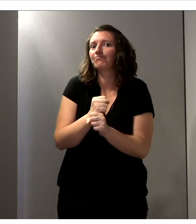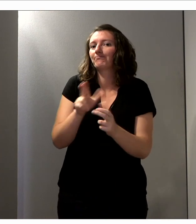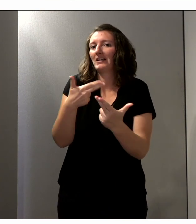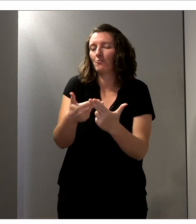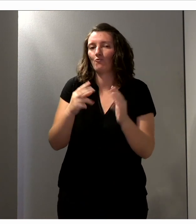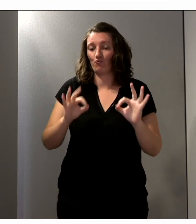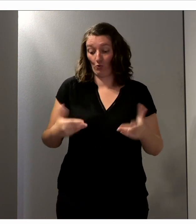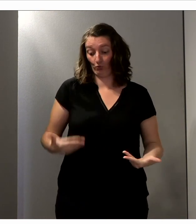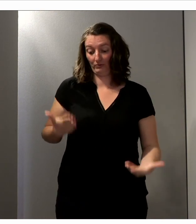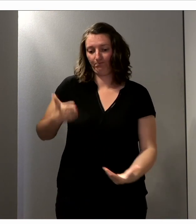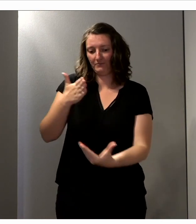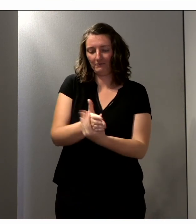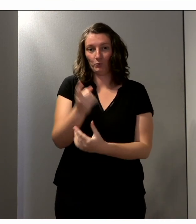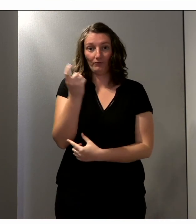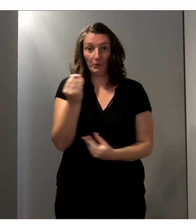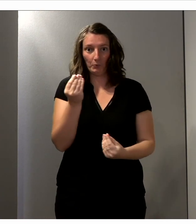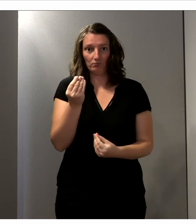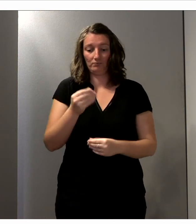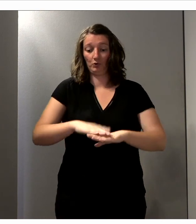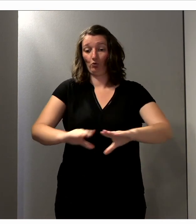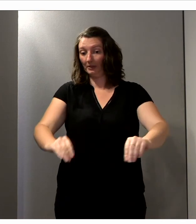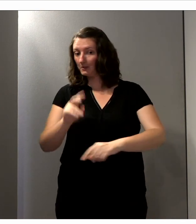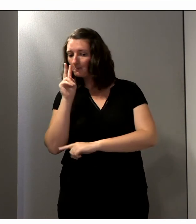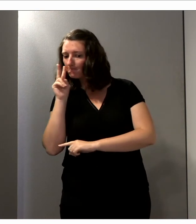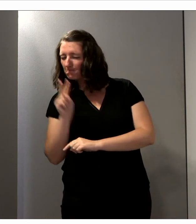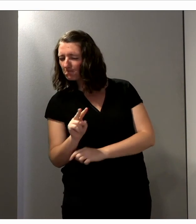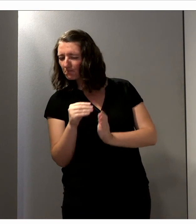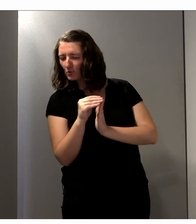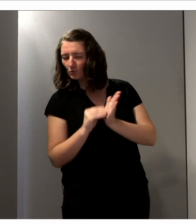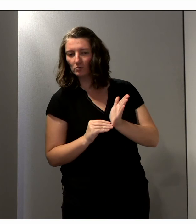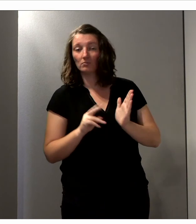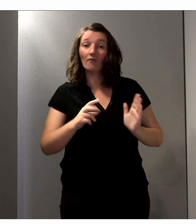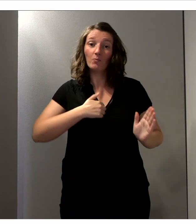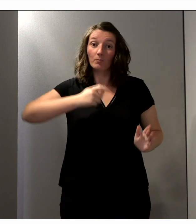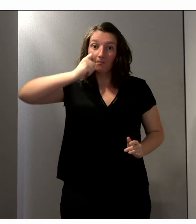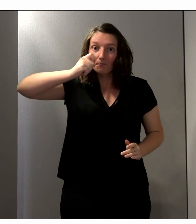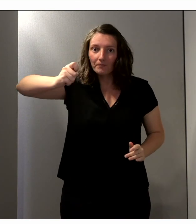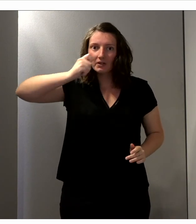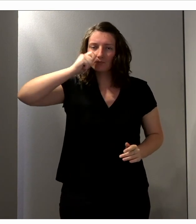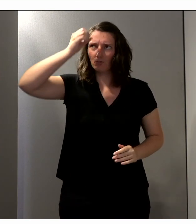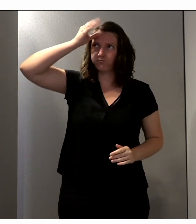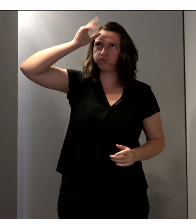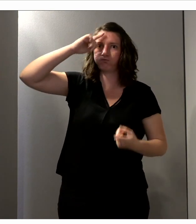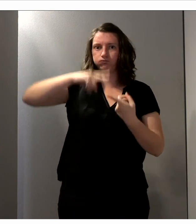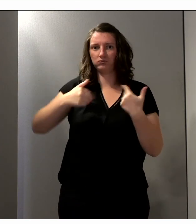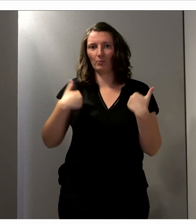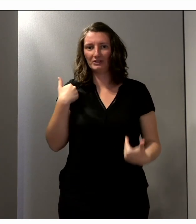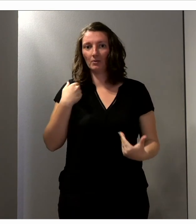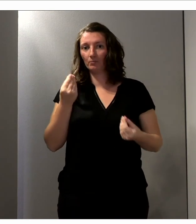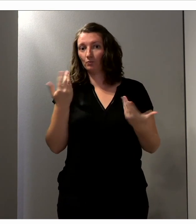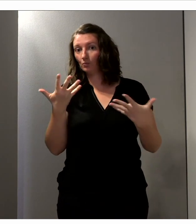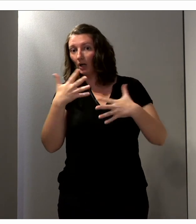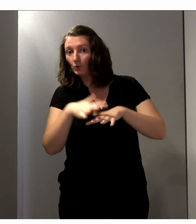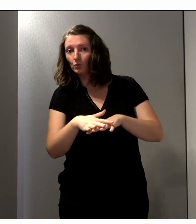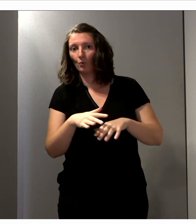elle est basée sur des observations de terrain. Je ne suis pas une experte sur la question du handicap, ni sur la question de l'inclusion, et